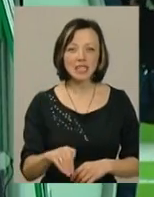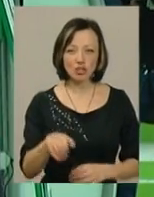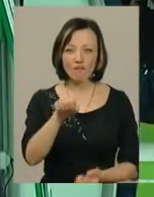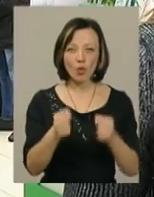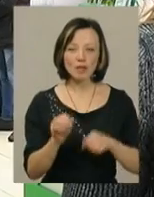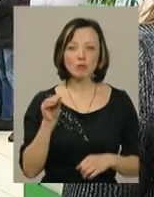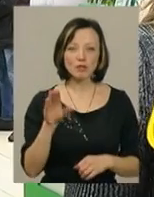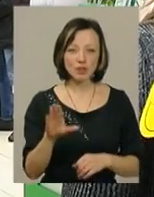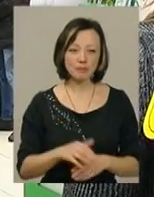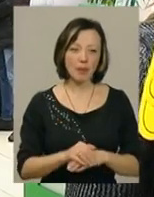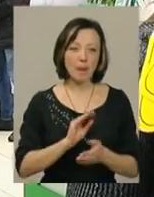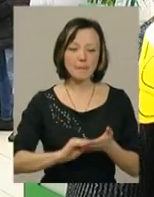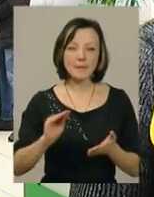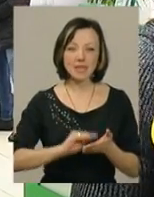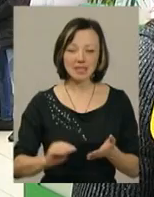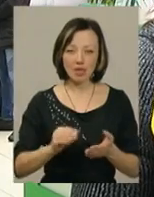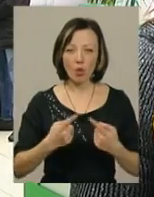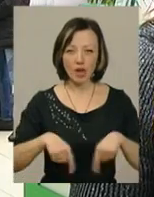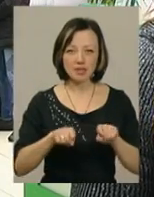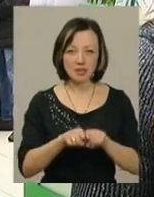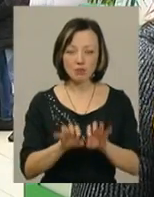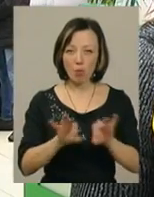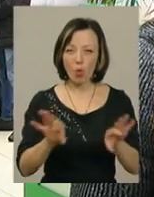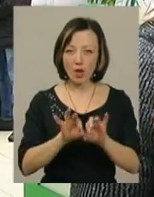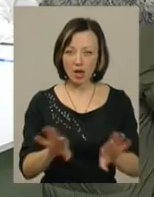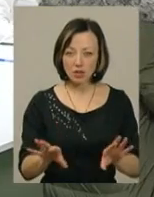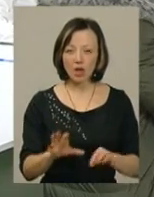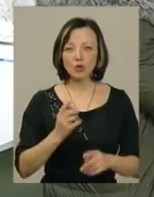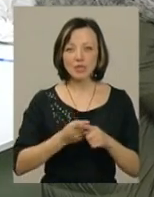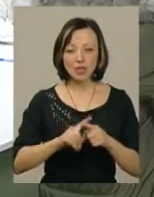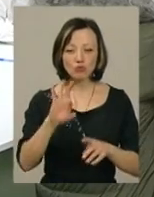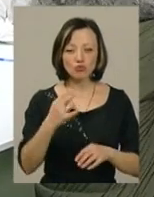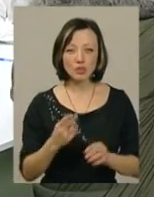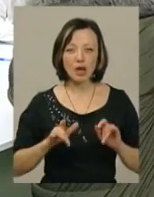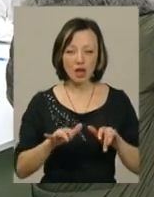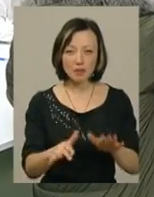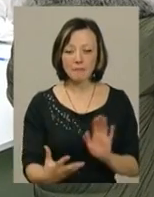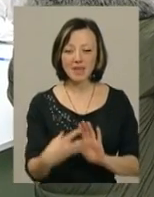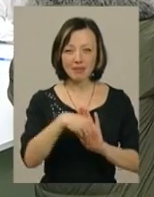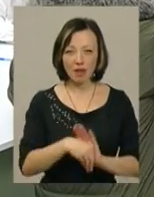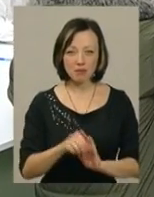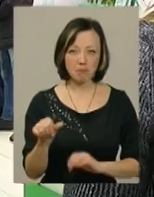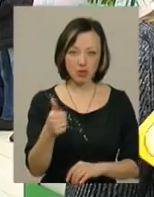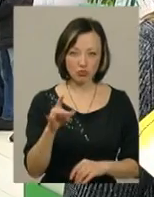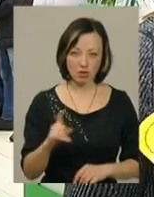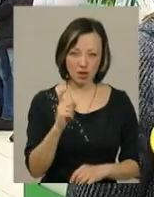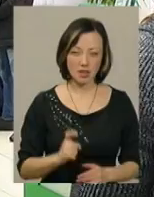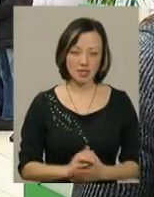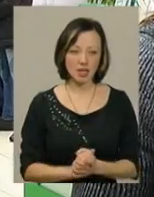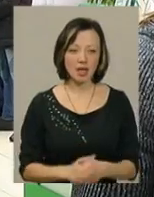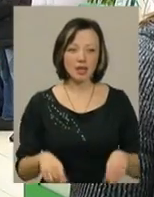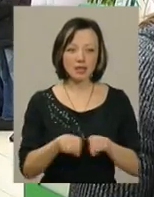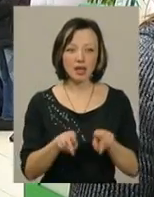водійських посвідчень. Прес-секретар організації Людмила Лужняк пояснює, до соціальної ініціативи «Керуй» тут приєдналися вперше. Такі